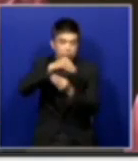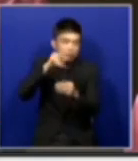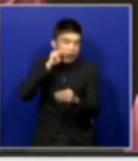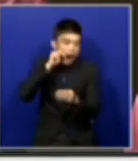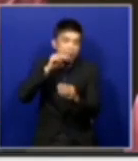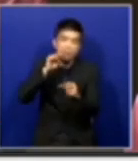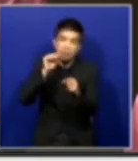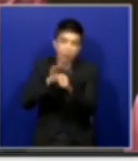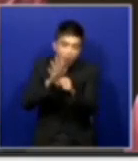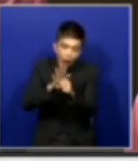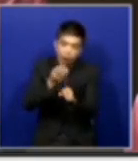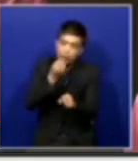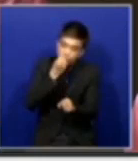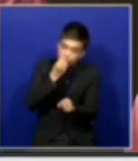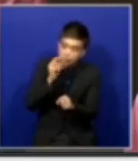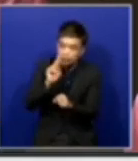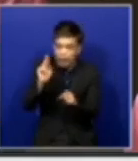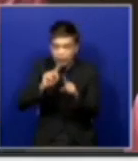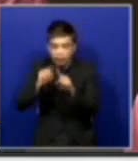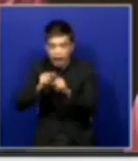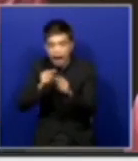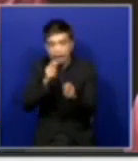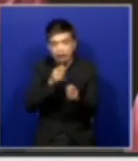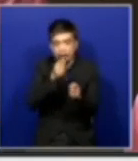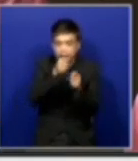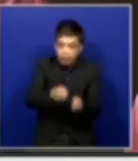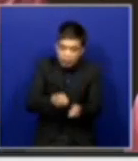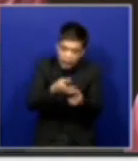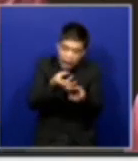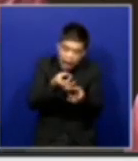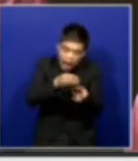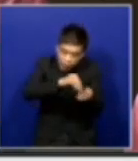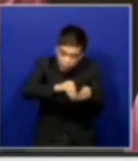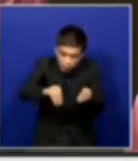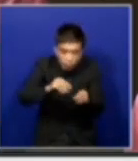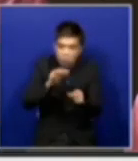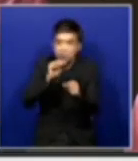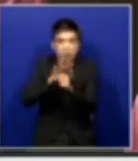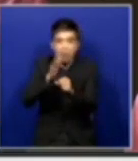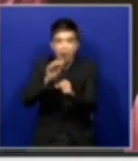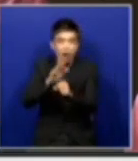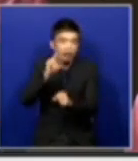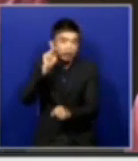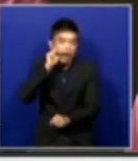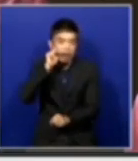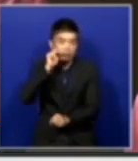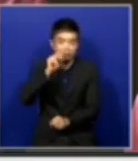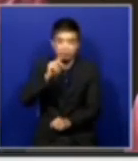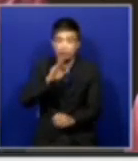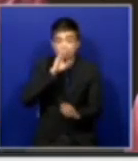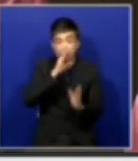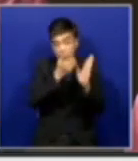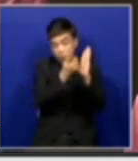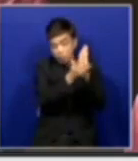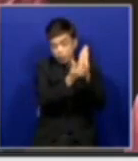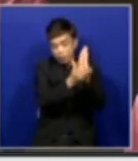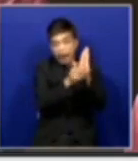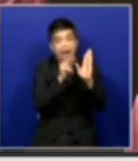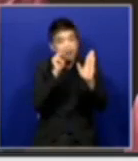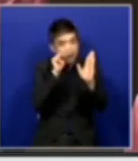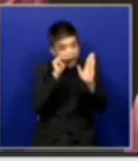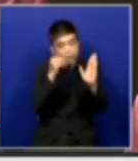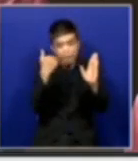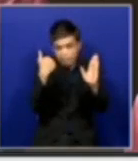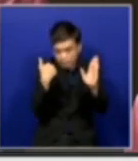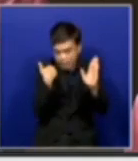อุปโภคบริโภคแล้วก็ทำนานะครับถ้าคนอีสานเนี่ยนะครับมีน้ำทำนานะครับ